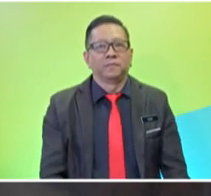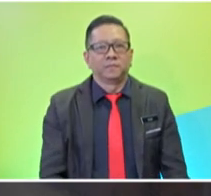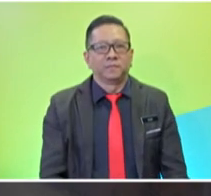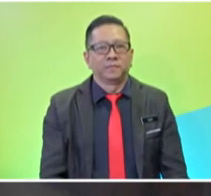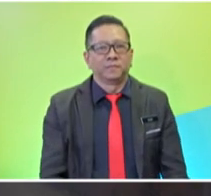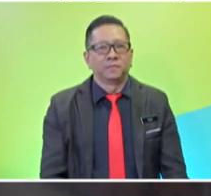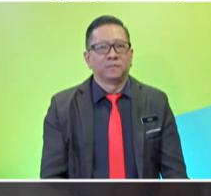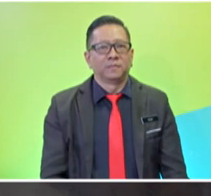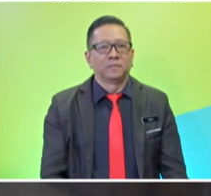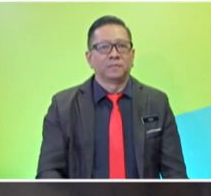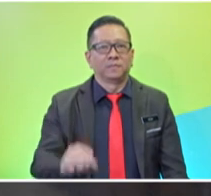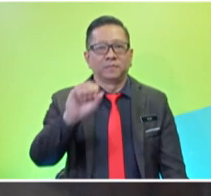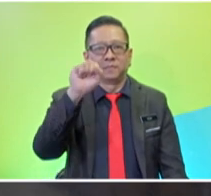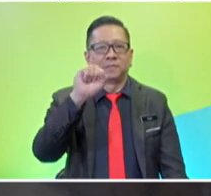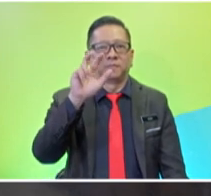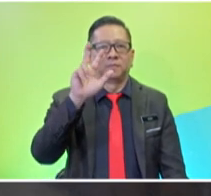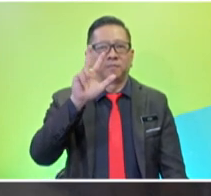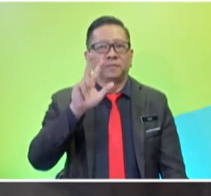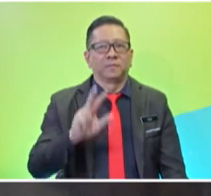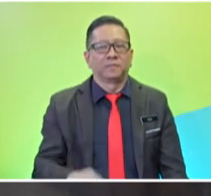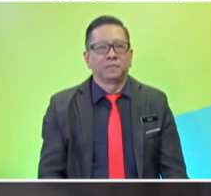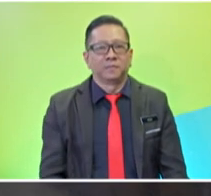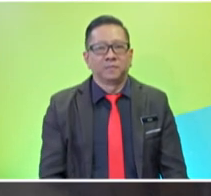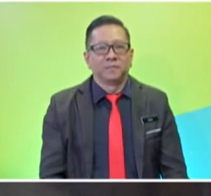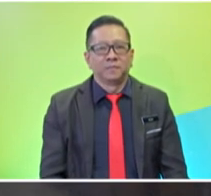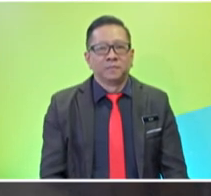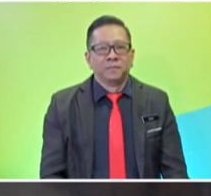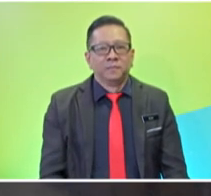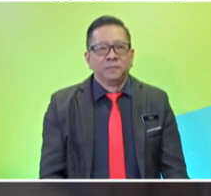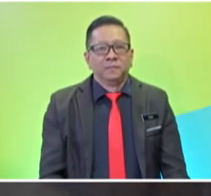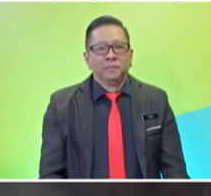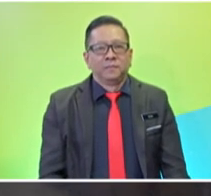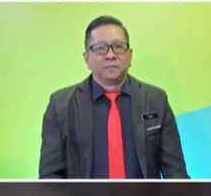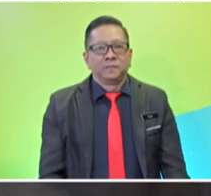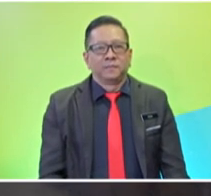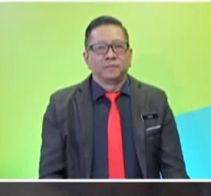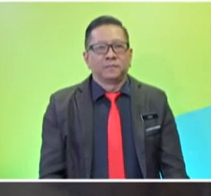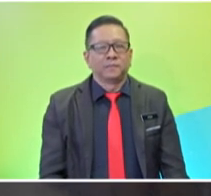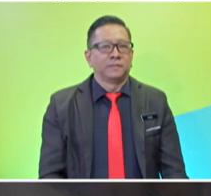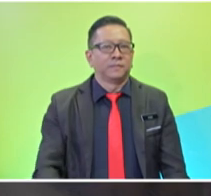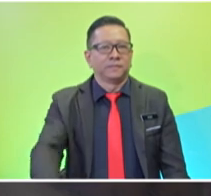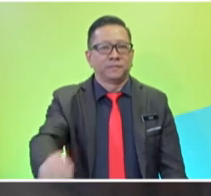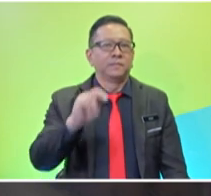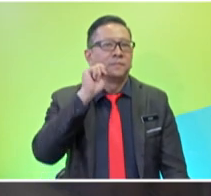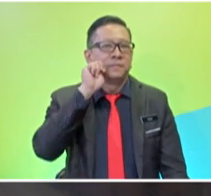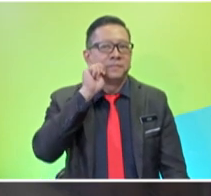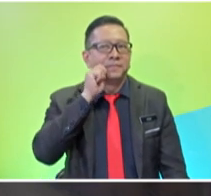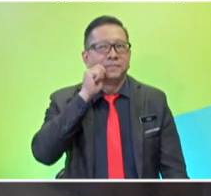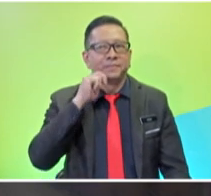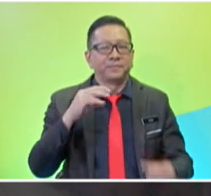yang ketiga soal yang ketiga nih saya kasih saya kasih sapu dan tinggal dua Oke